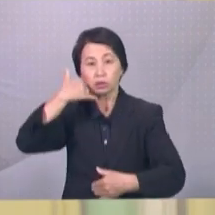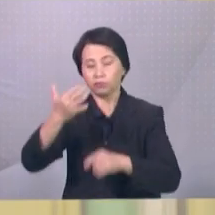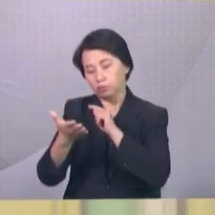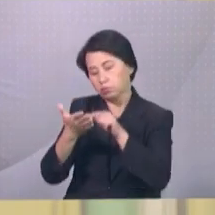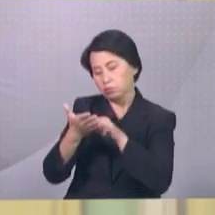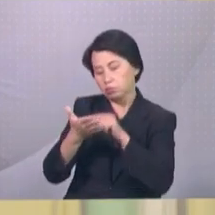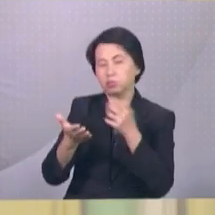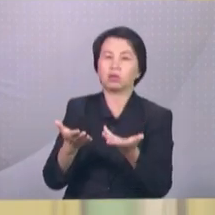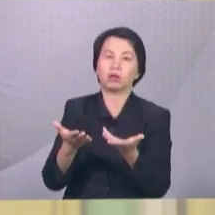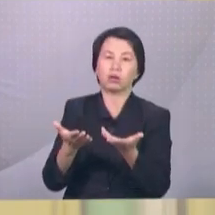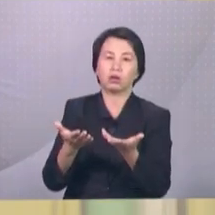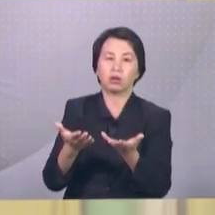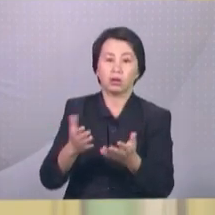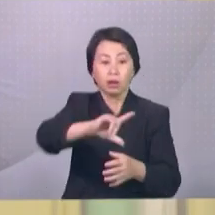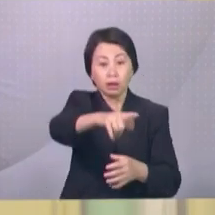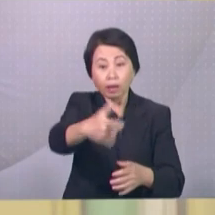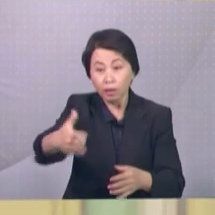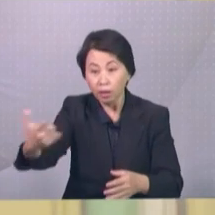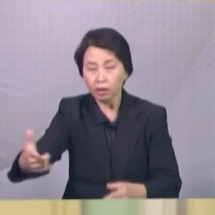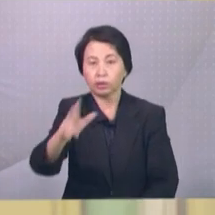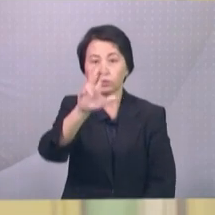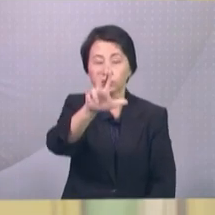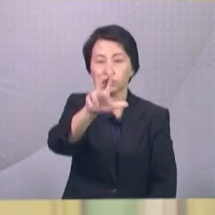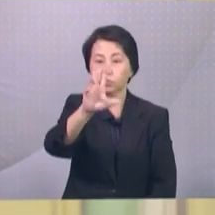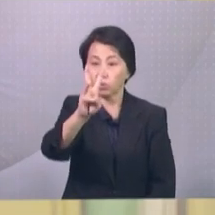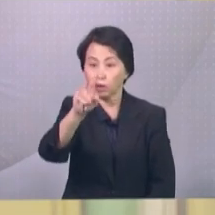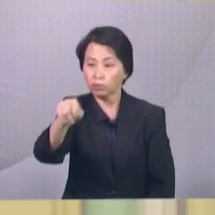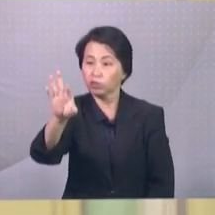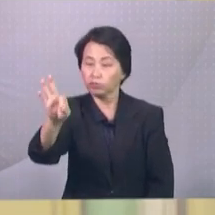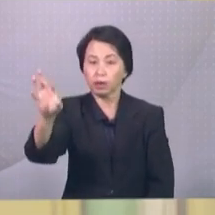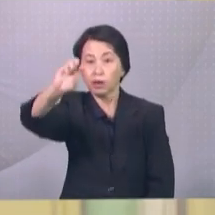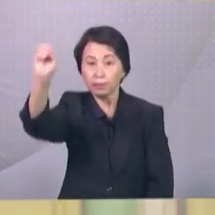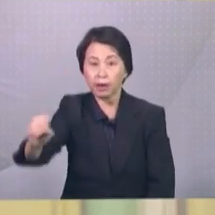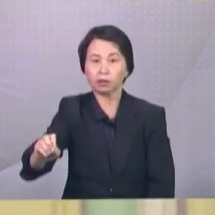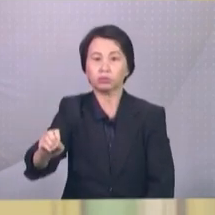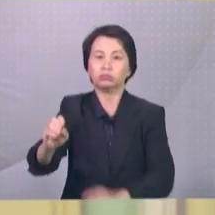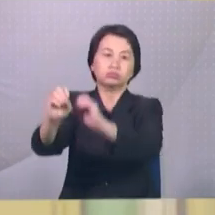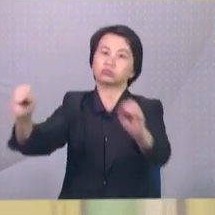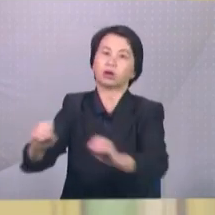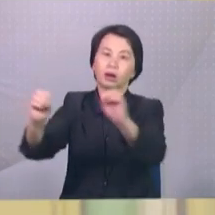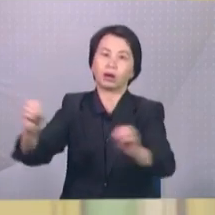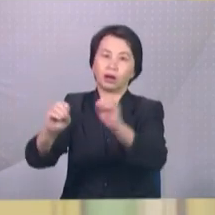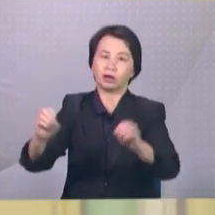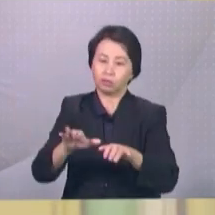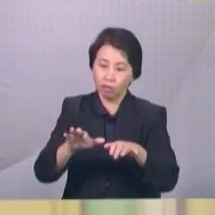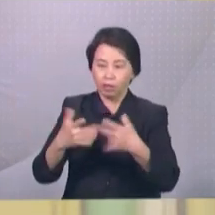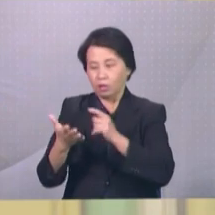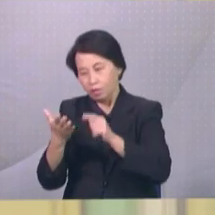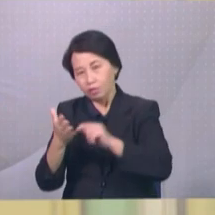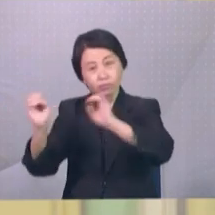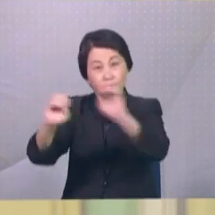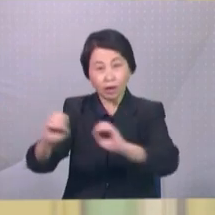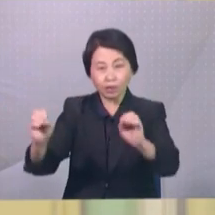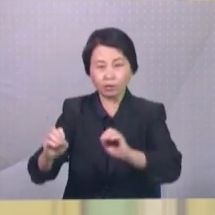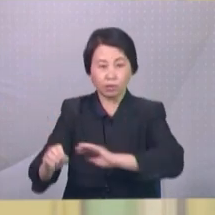pintar. Selebihnya 36.9% tidak mempunyai sebarang peranti. Tapi kalau kita campur